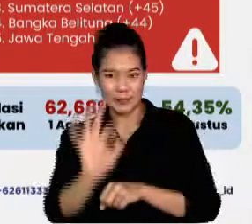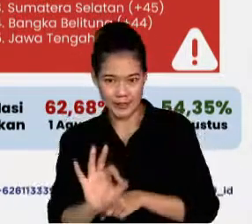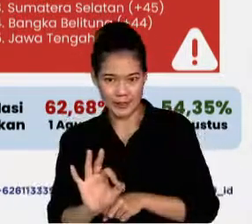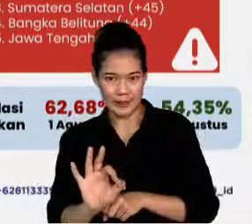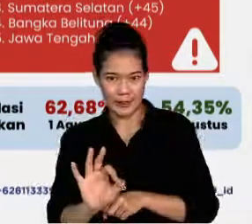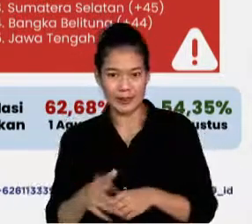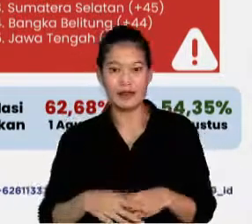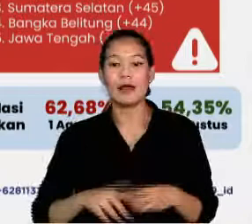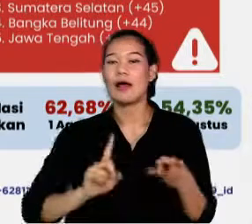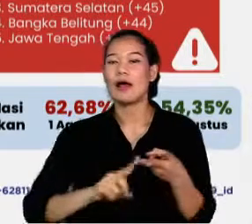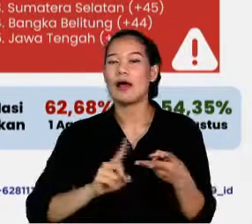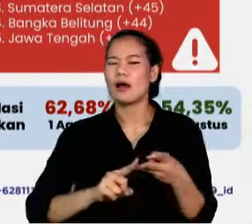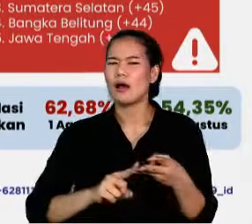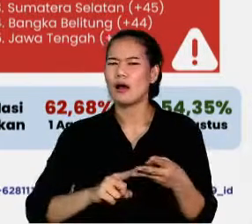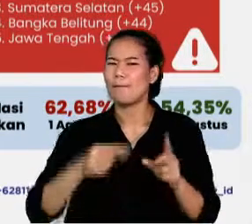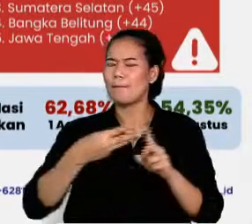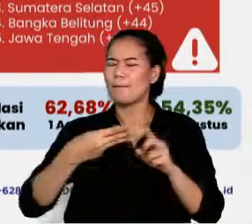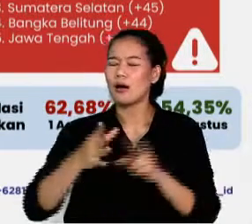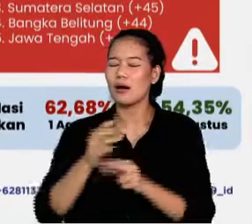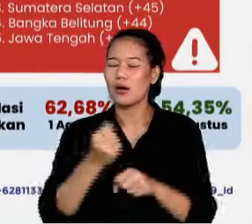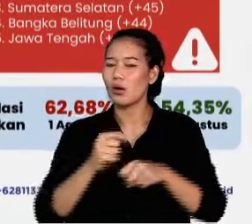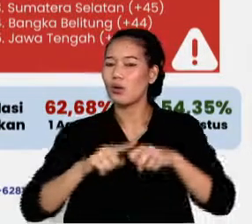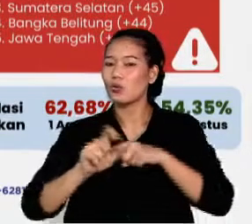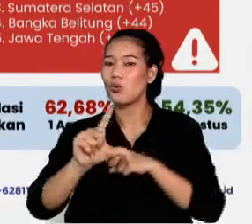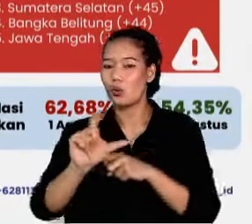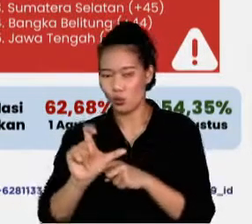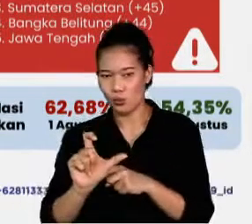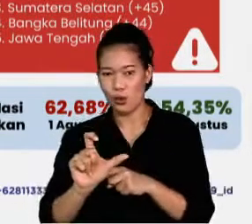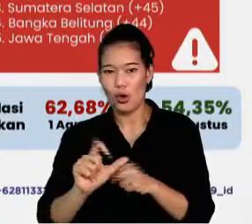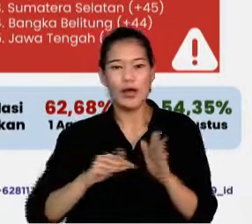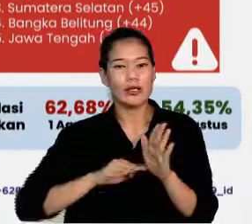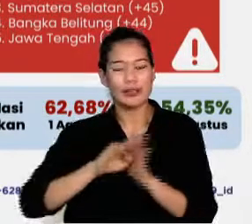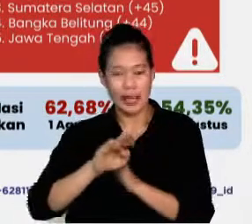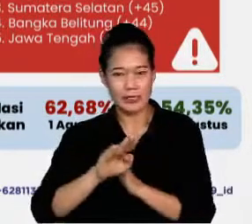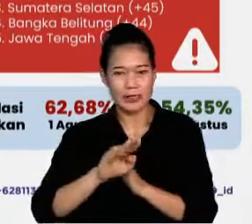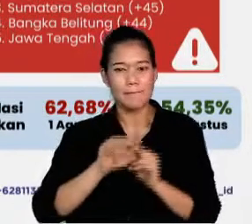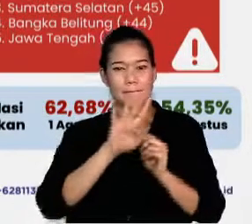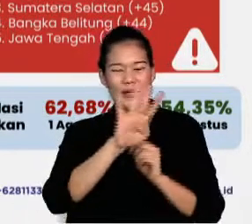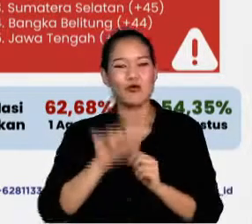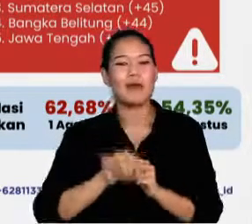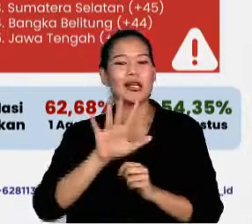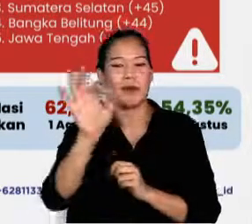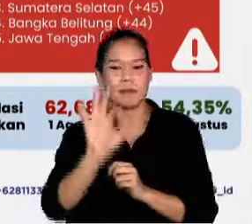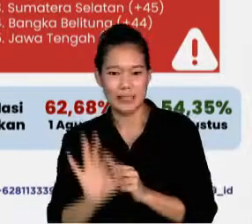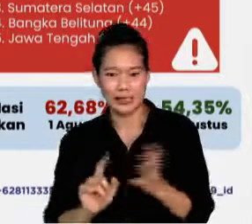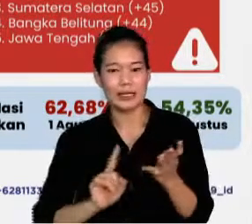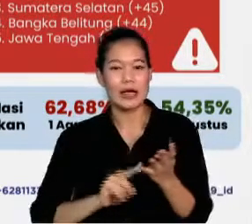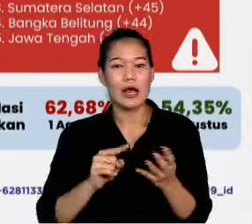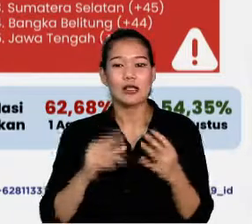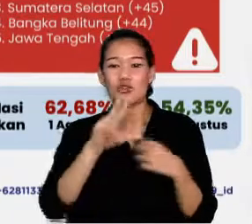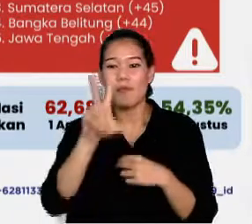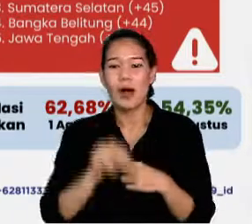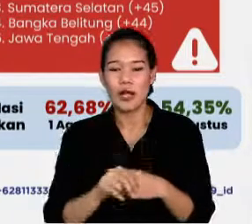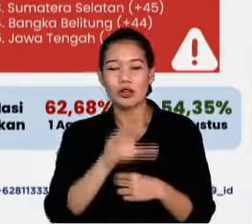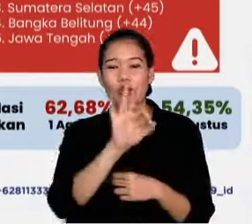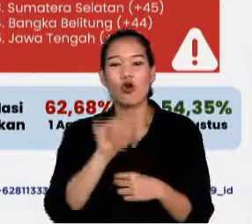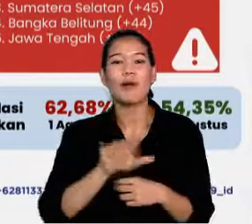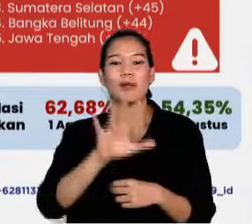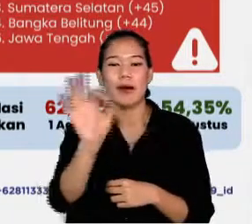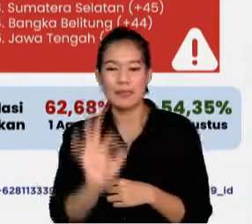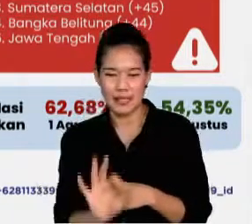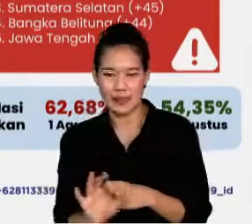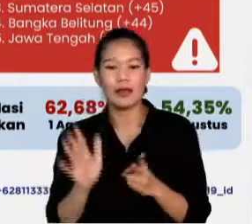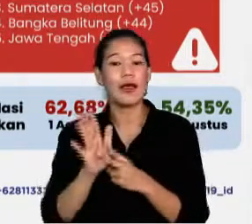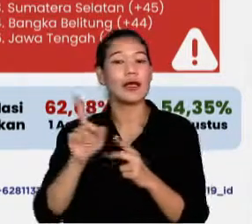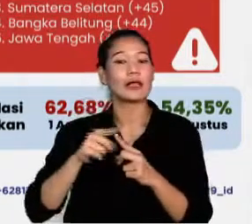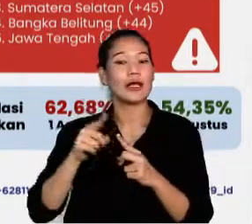persen Bengkulu 6,5 4% Jawa Barat naik 6,0 1% dan Nusa